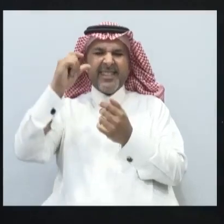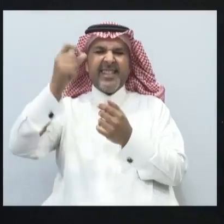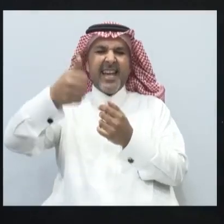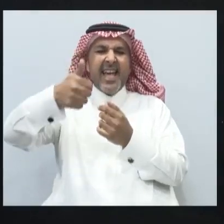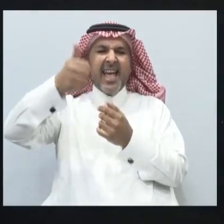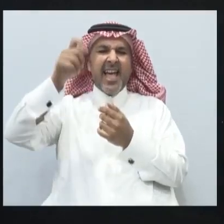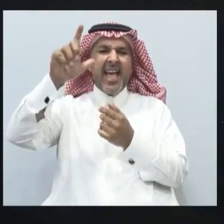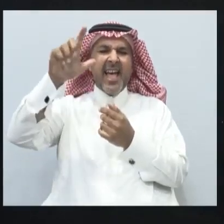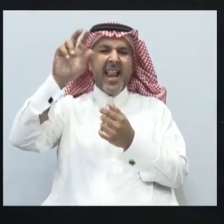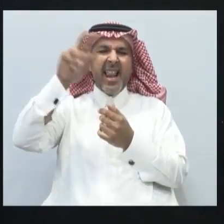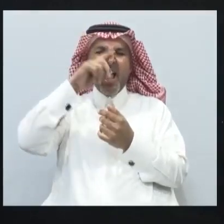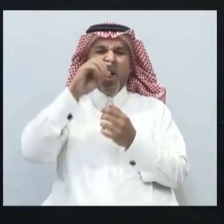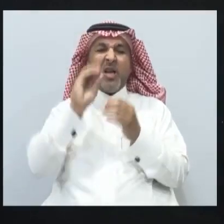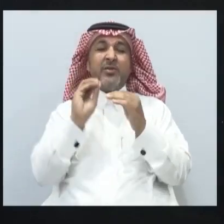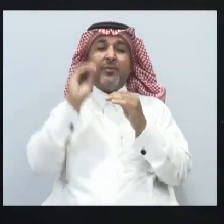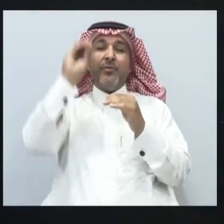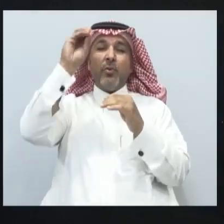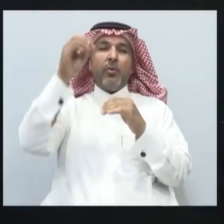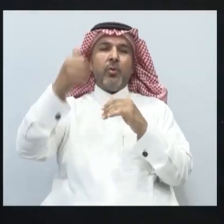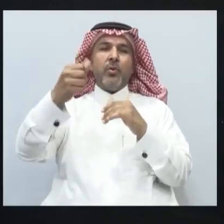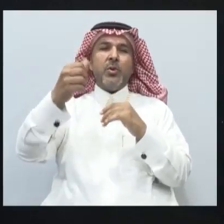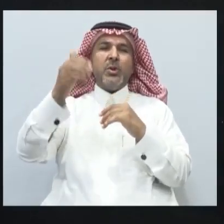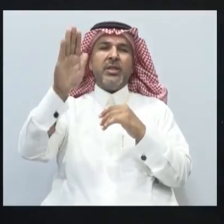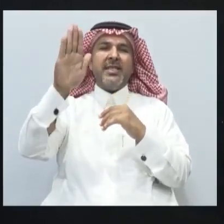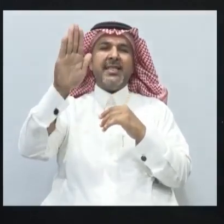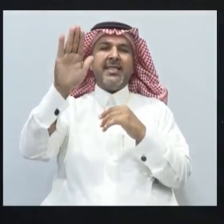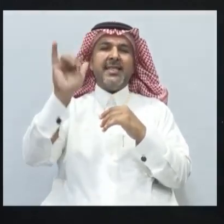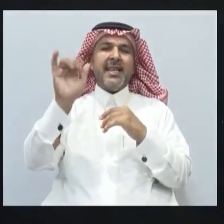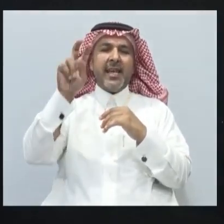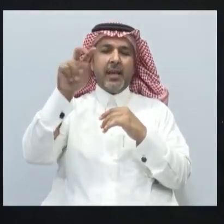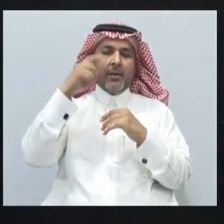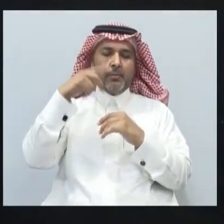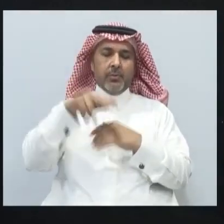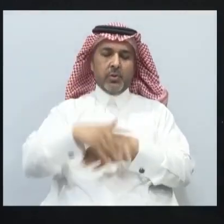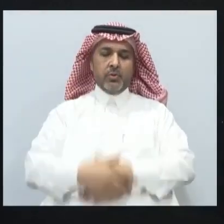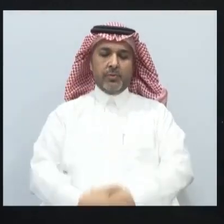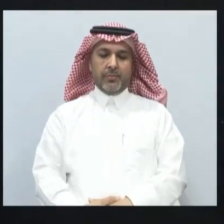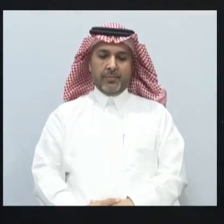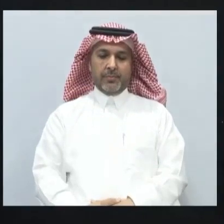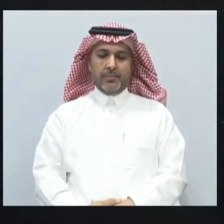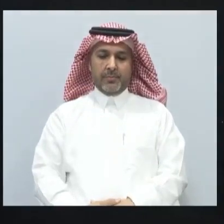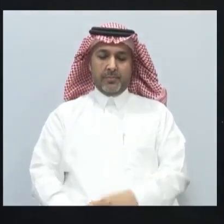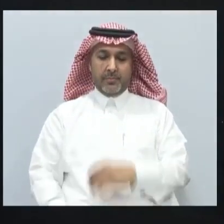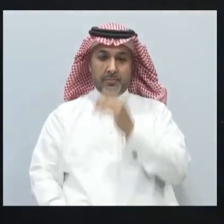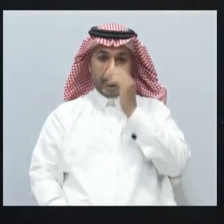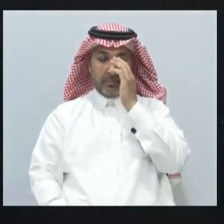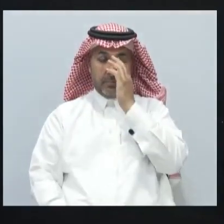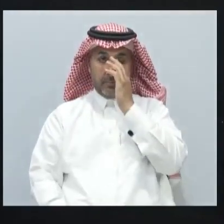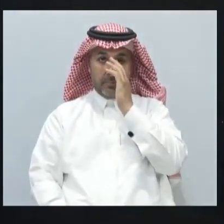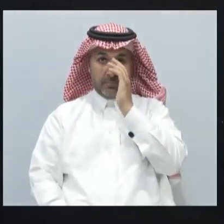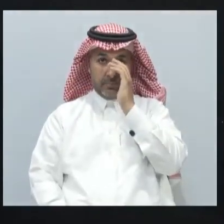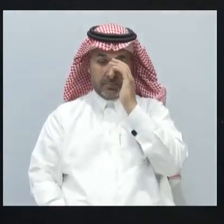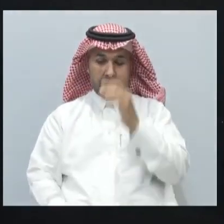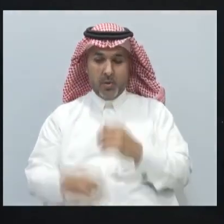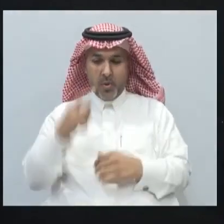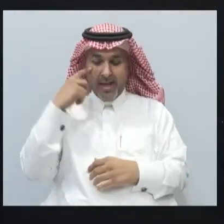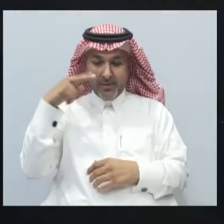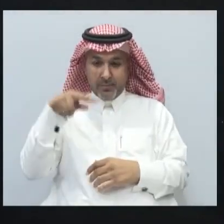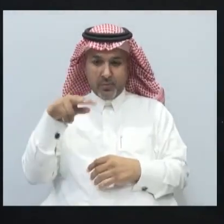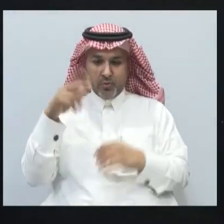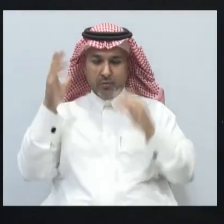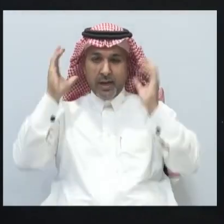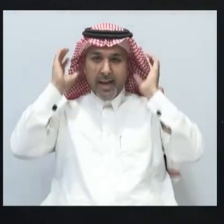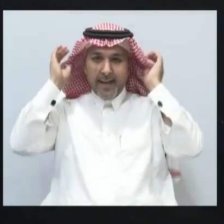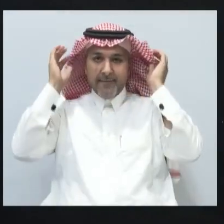طبعا الداله الاسيه دائما يكون فيها معامل ويكون فيها عباره اسيه تتكون من اساس واس والاس دائما